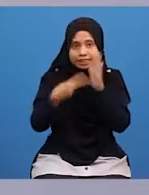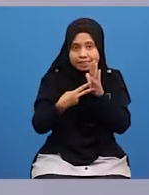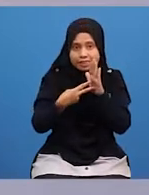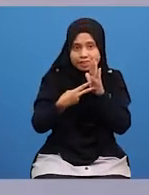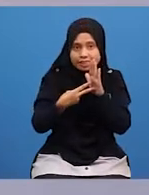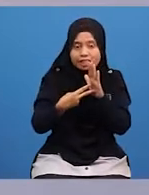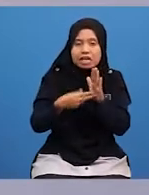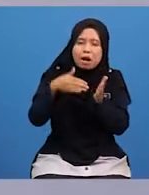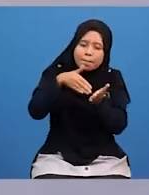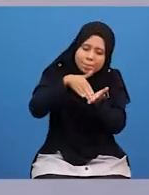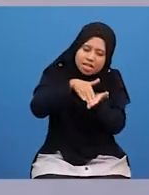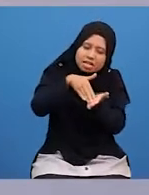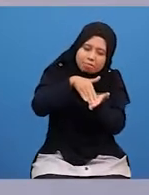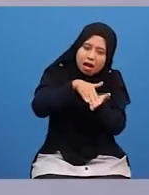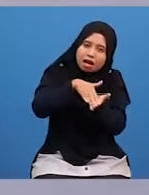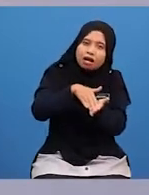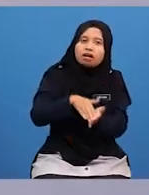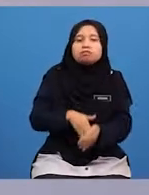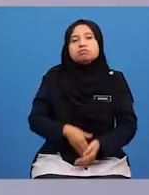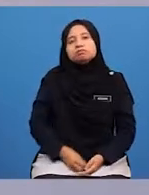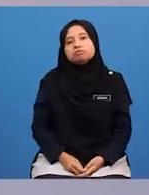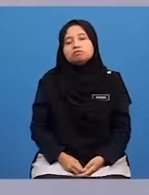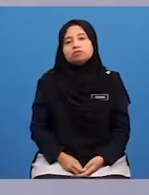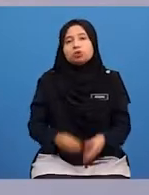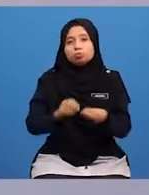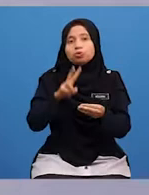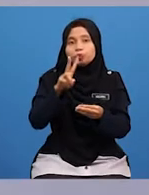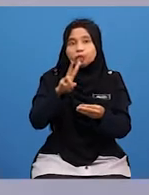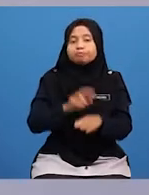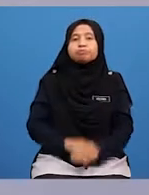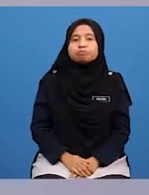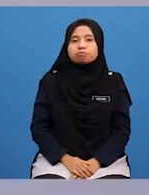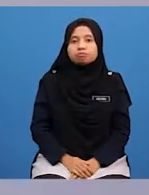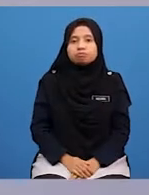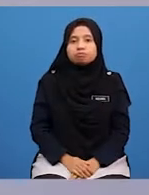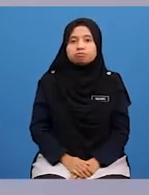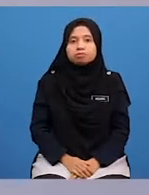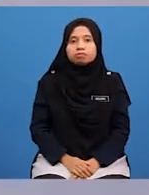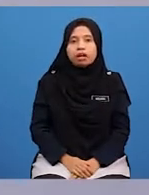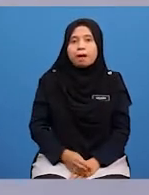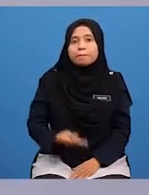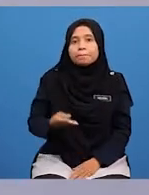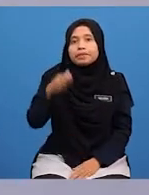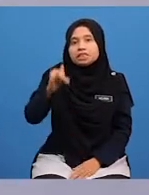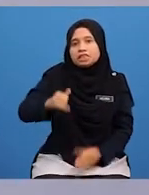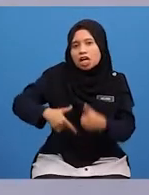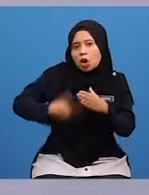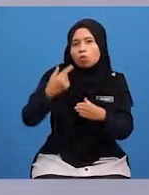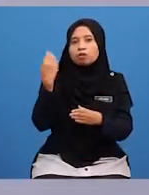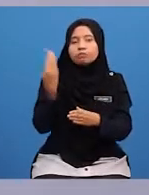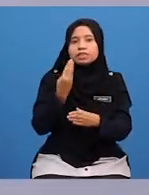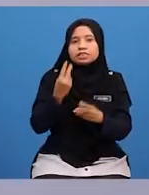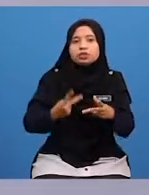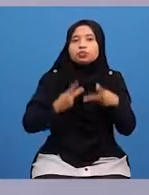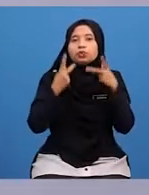bermaksud yang melemahkan. Manakala dari segi istilah ialah perkara luar biasa